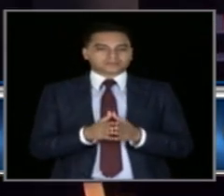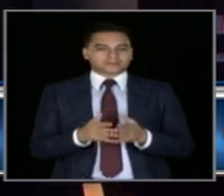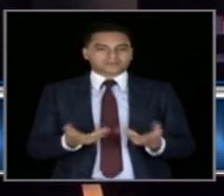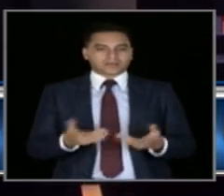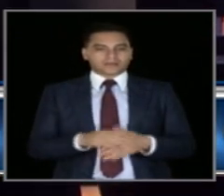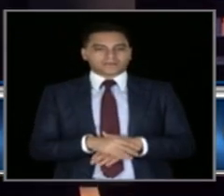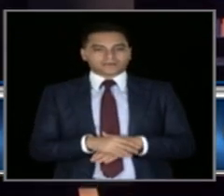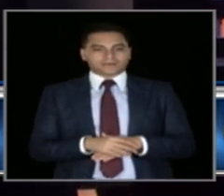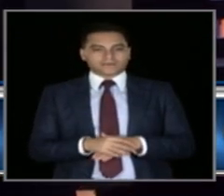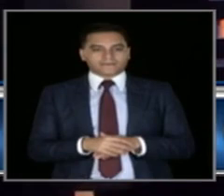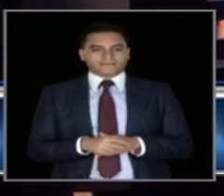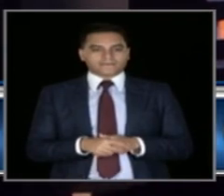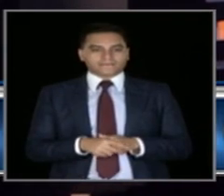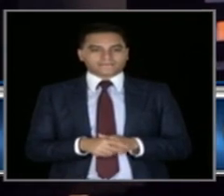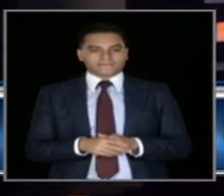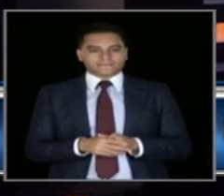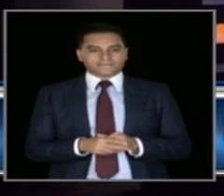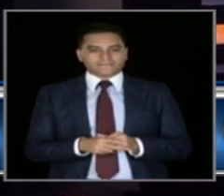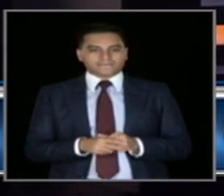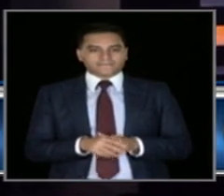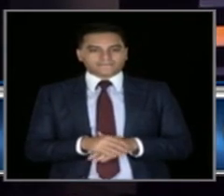9 × 8 × 6 + 188 يساوي كام؟